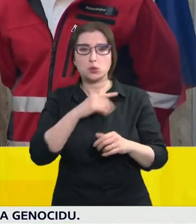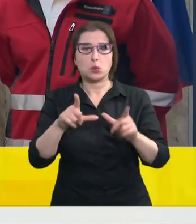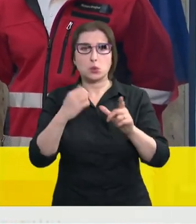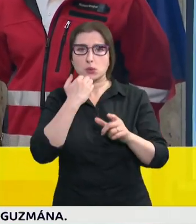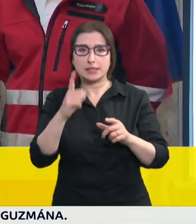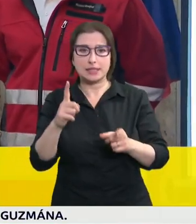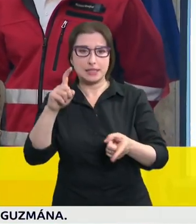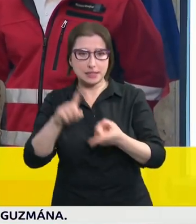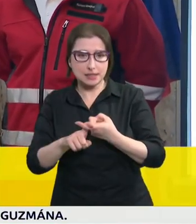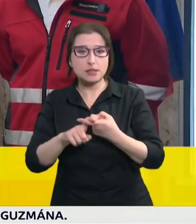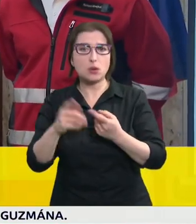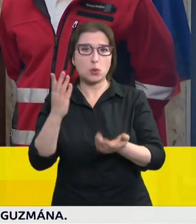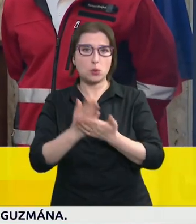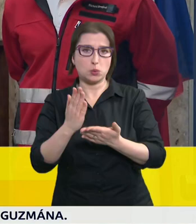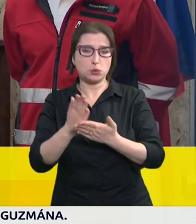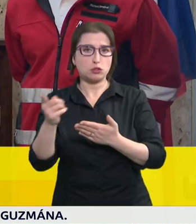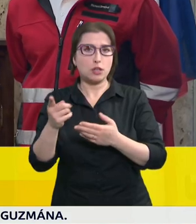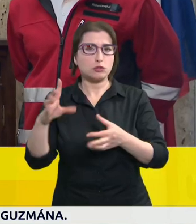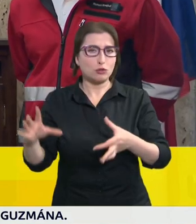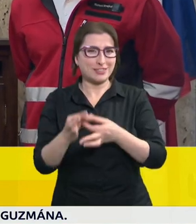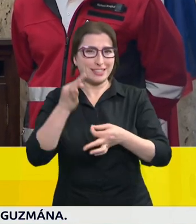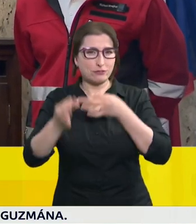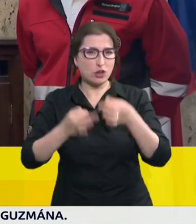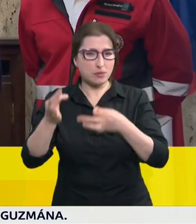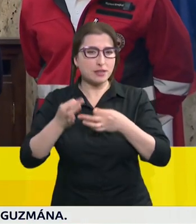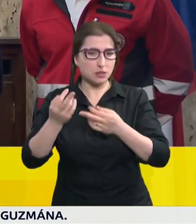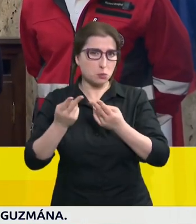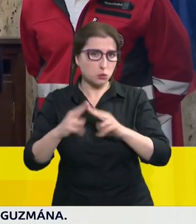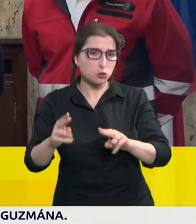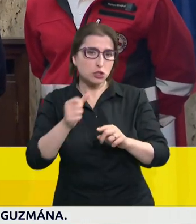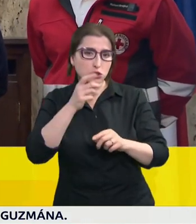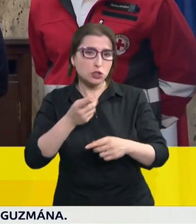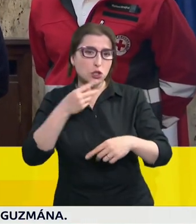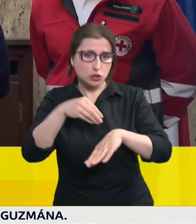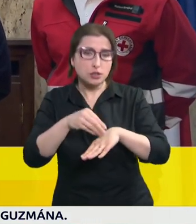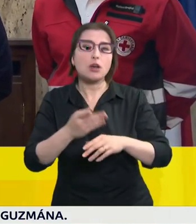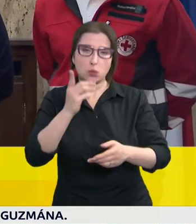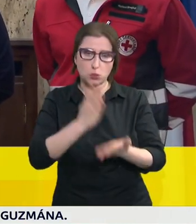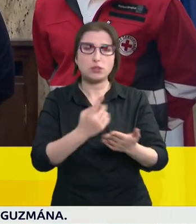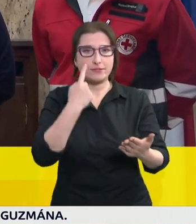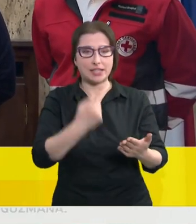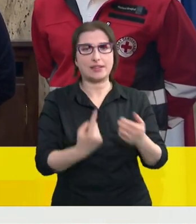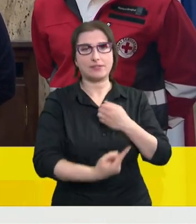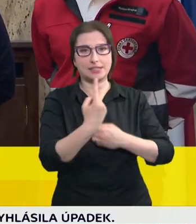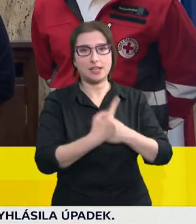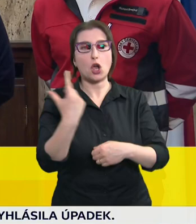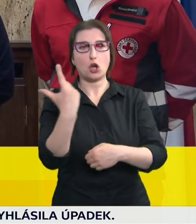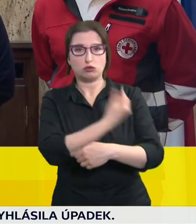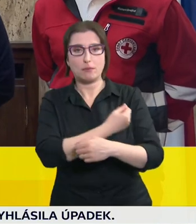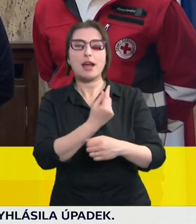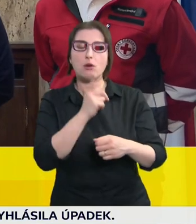jaksi naší zálohou ohledně dat, by to mohlo povědět v číslech přesně, ale je zcela evidentní, že očkování